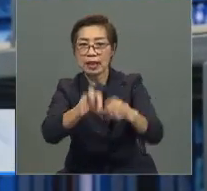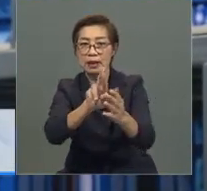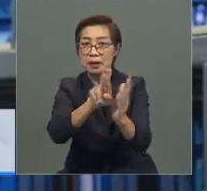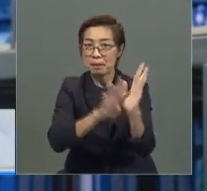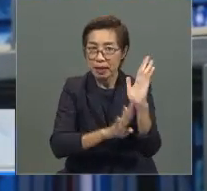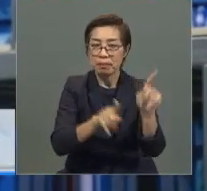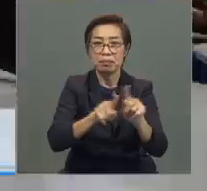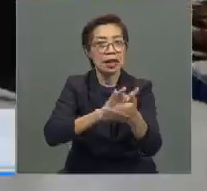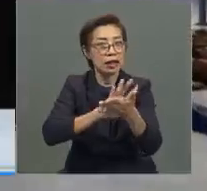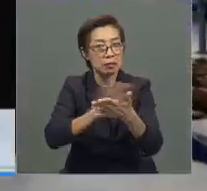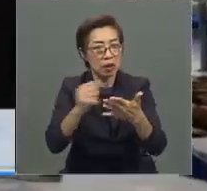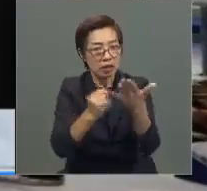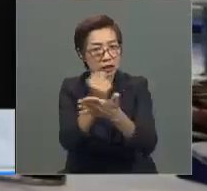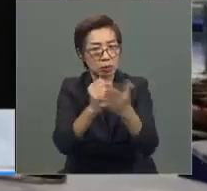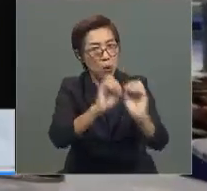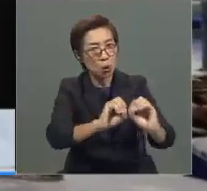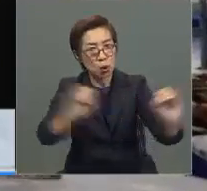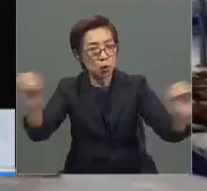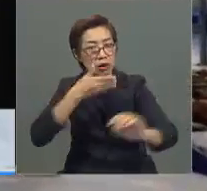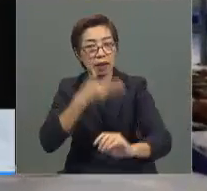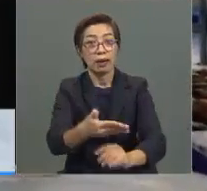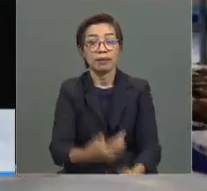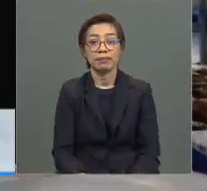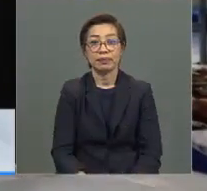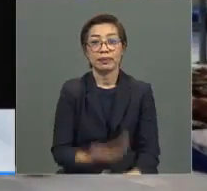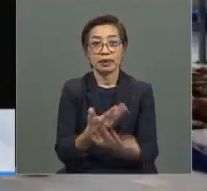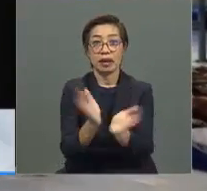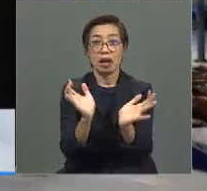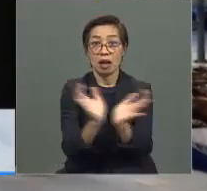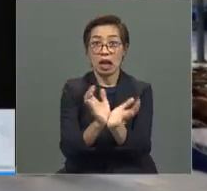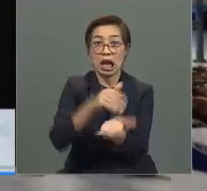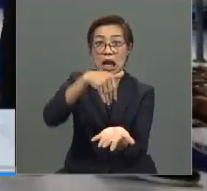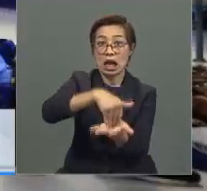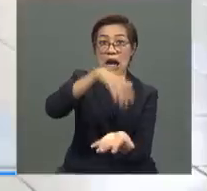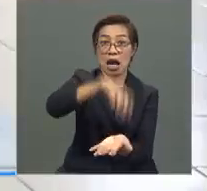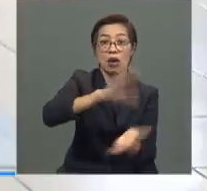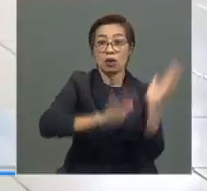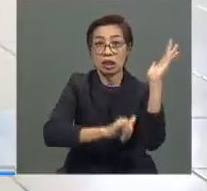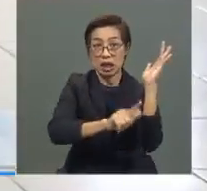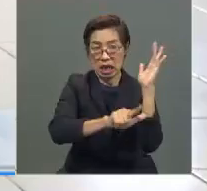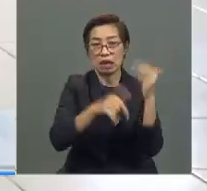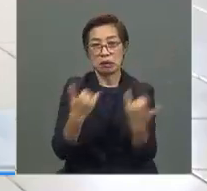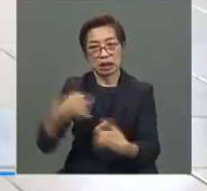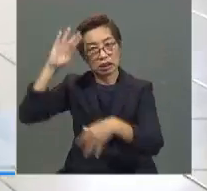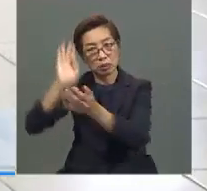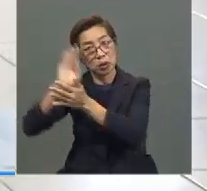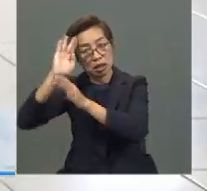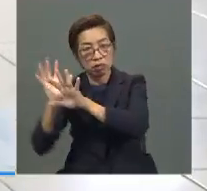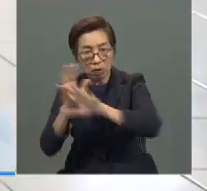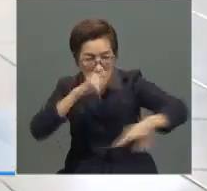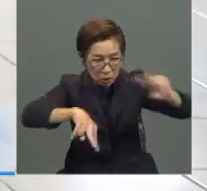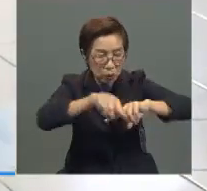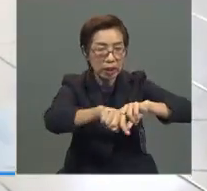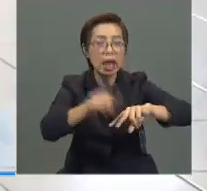ตลอดไปด้านนายรื่นเริงรุ่นสงฆ์ผู้จัการเรียนจำกลางยะลาก็ยำนะมีอาการปูพรมตรวจค้นในครั้งนี้